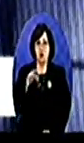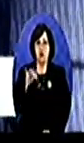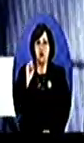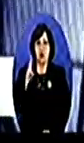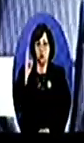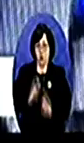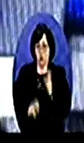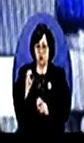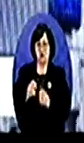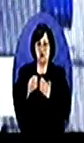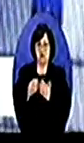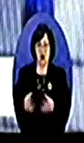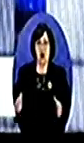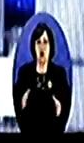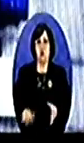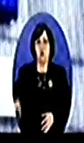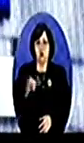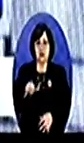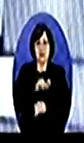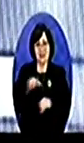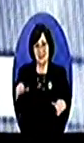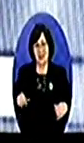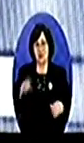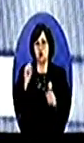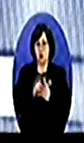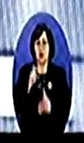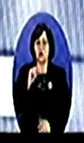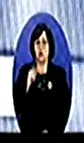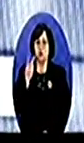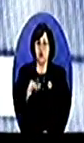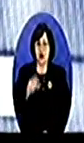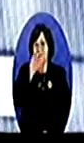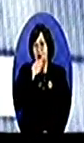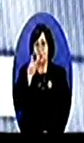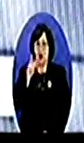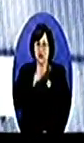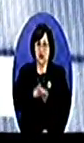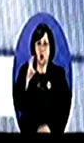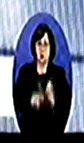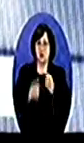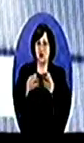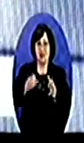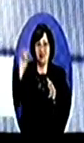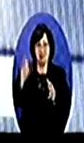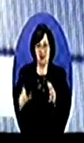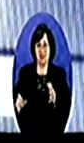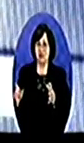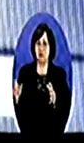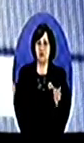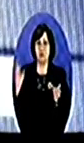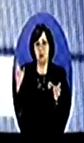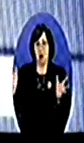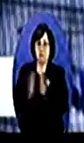үйлдвэрийг байгуулж улсдаа ард түмэндээ ач тустай ийм сайхан үйлдвэрийг Италийн нөхдүүдтэй хамтран байгуулж байгаад би Монгол